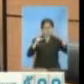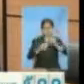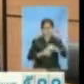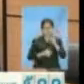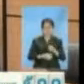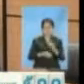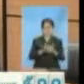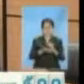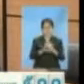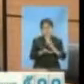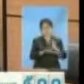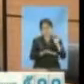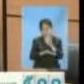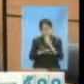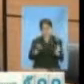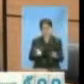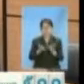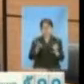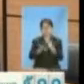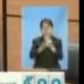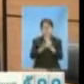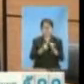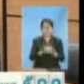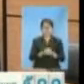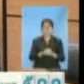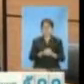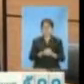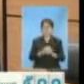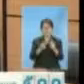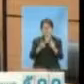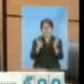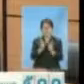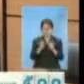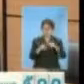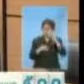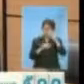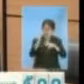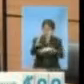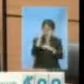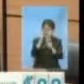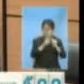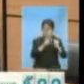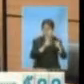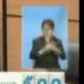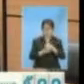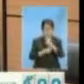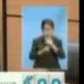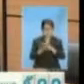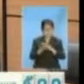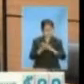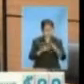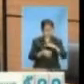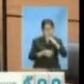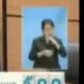เอาเงินเข้าไปช่วยนะครับไปช่วยทำให้แหล่งท่องเที่ยวนั้นสามารถที่อยู่ยงคงกระพันได้นะครับเป็นที่ประชาช